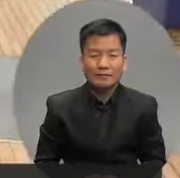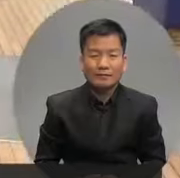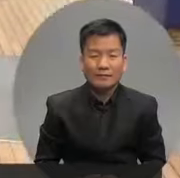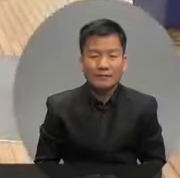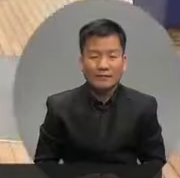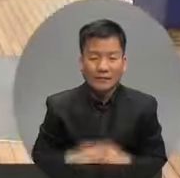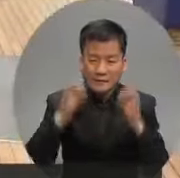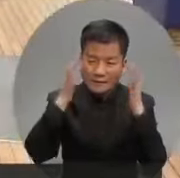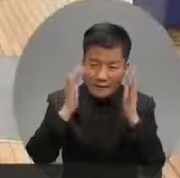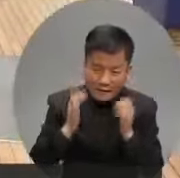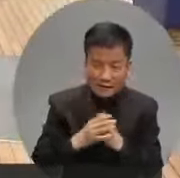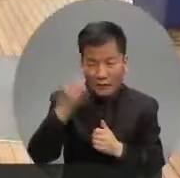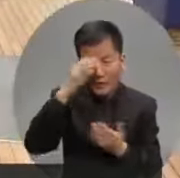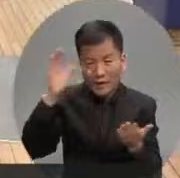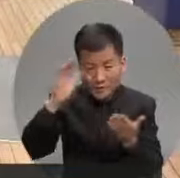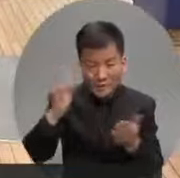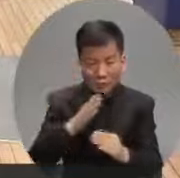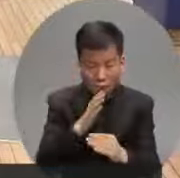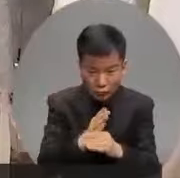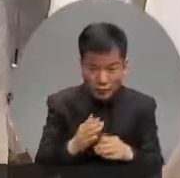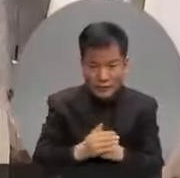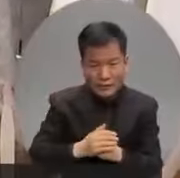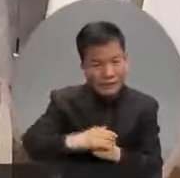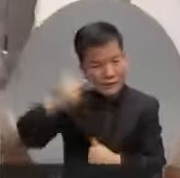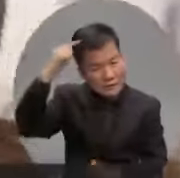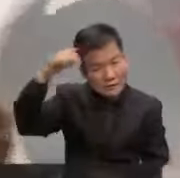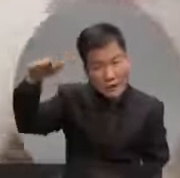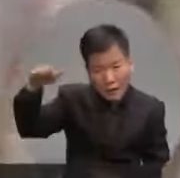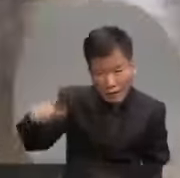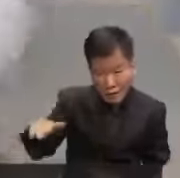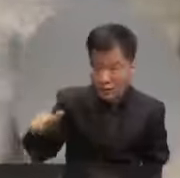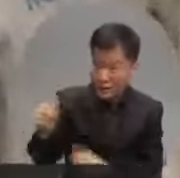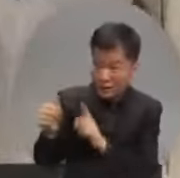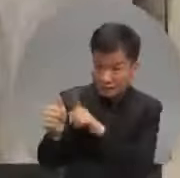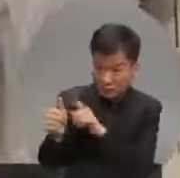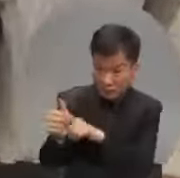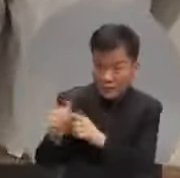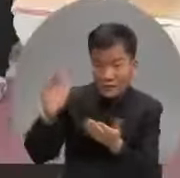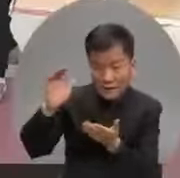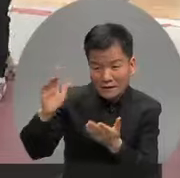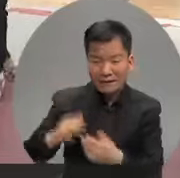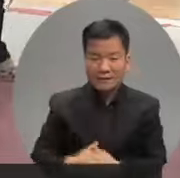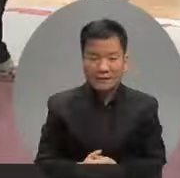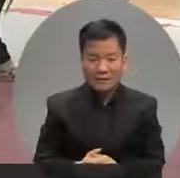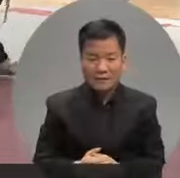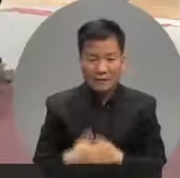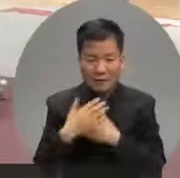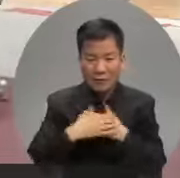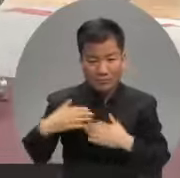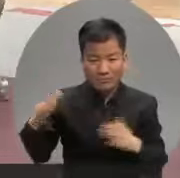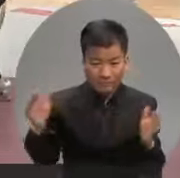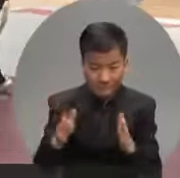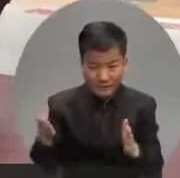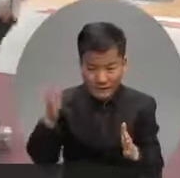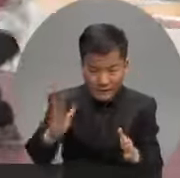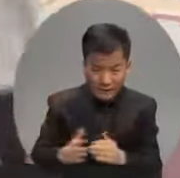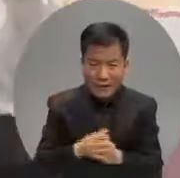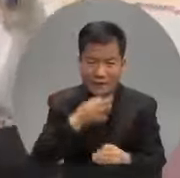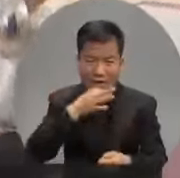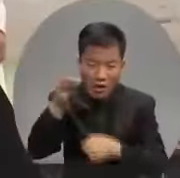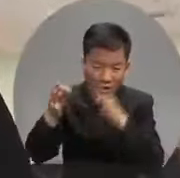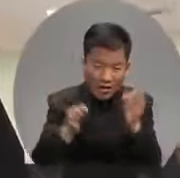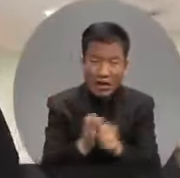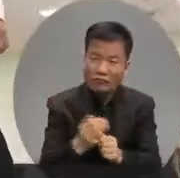구슬땀 흘리는 고등학교 선수들 사이 눈에 띄는 앳된 얼굴의 어린 선수들. 체격은 작아도 기한 만큼은